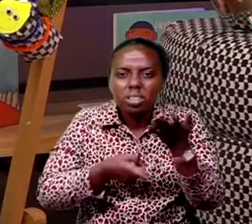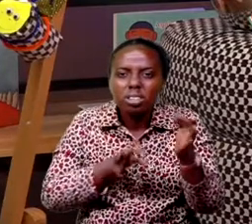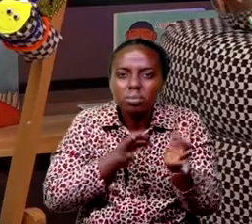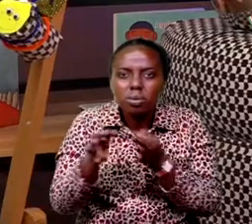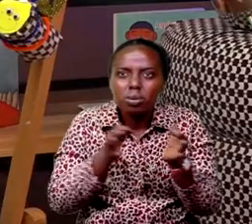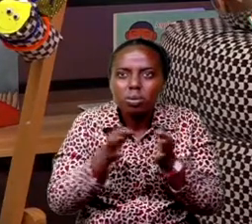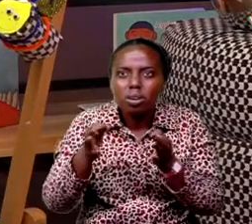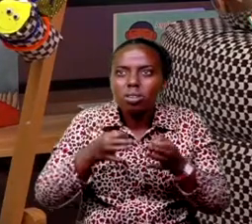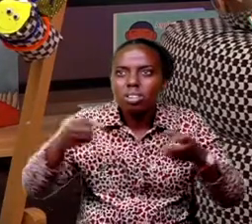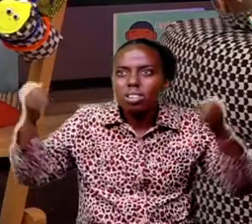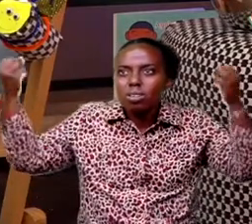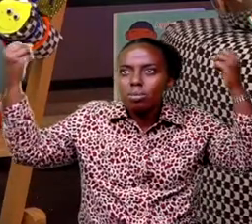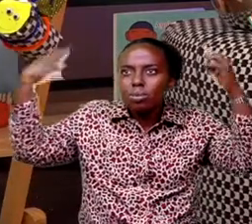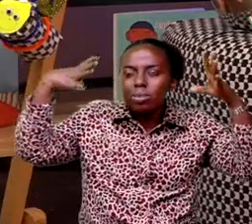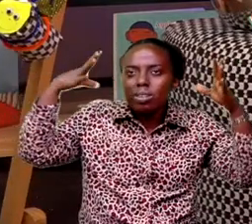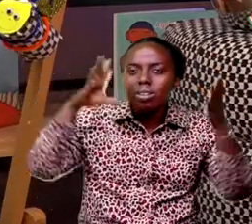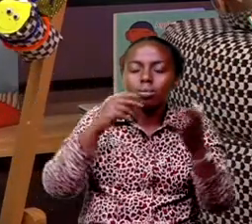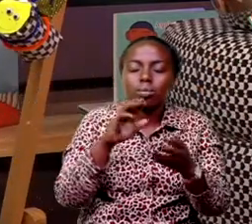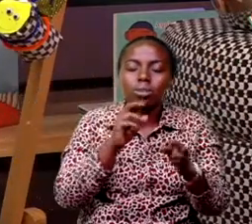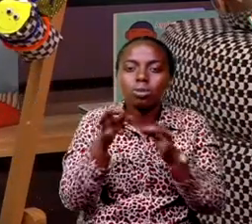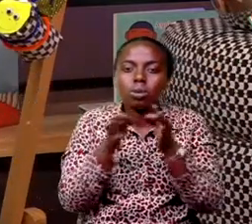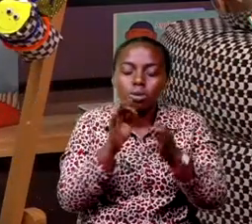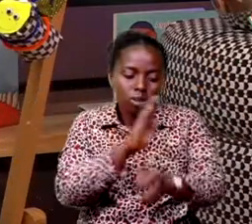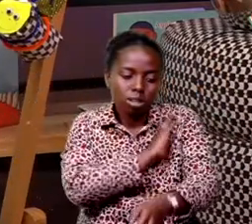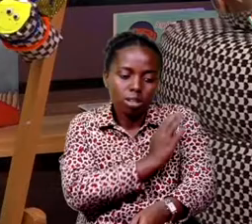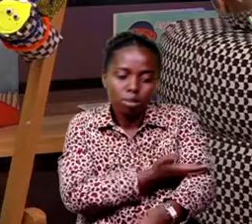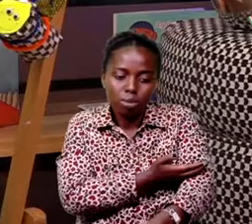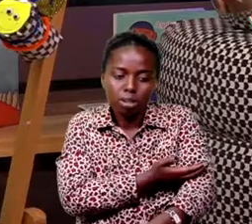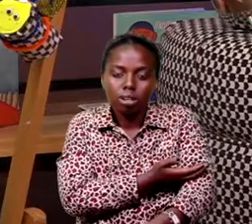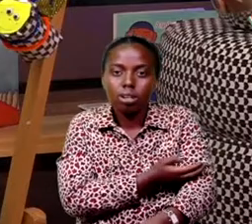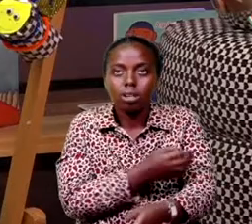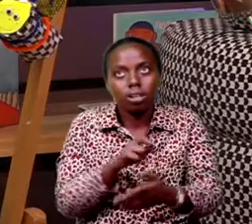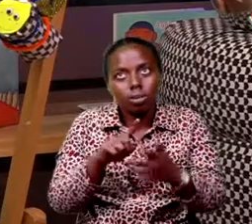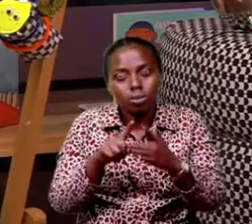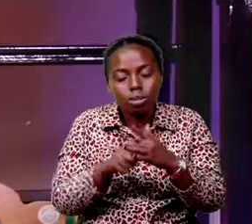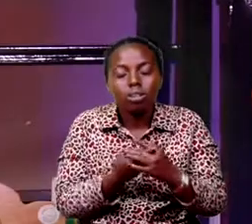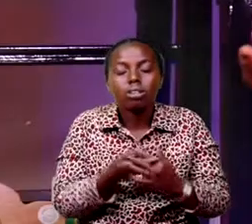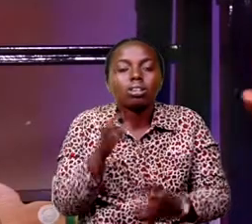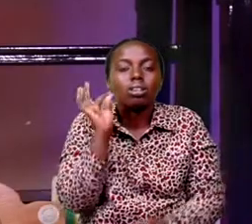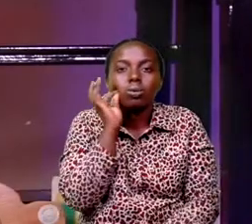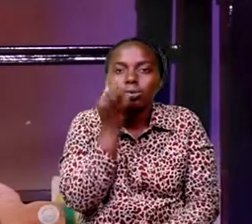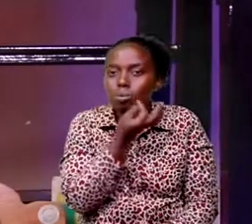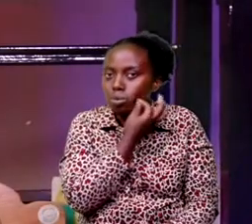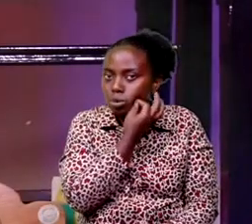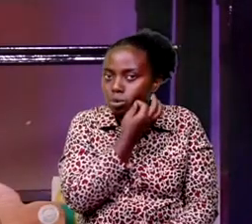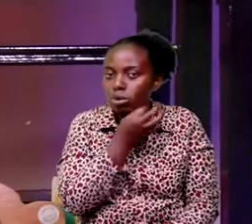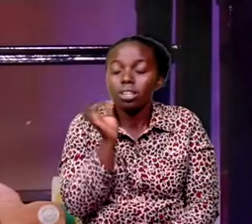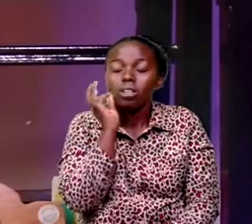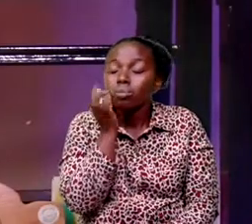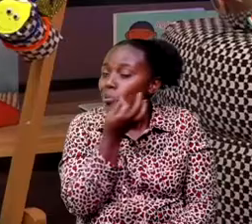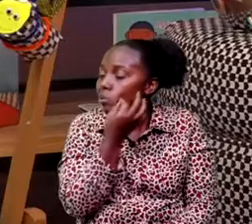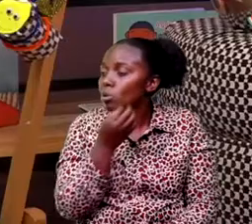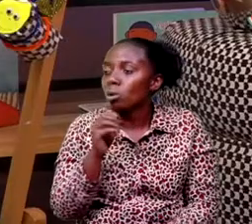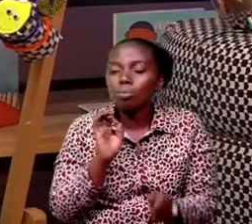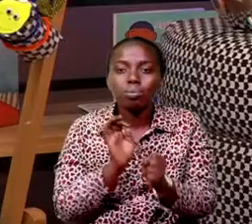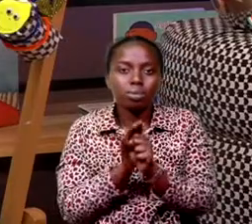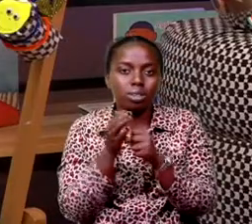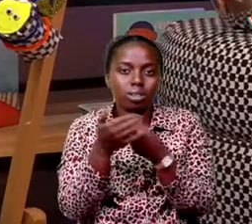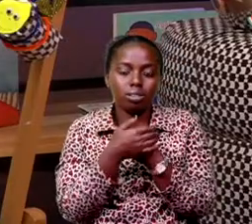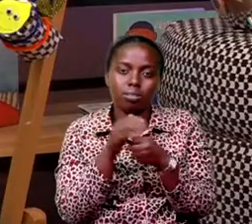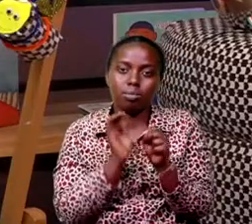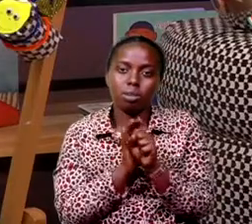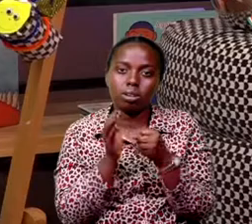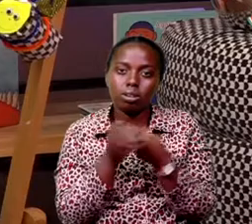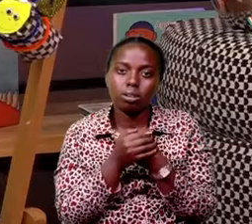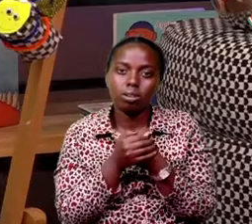mbasobanurira imirasire, mbasobanurire n'imbaraga. Reka duhere ku mbuto. Imbuto ni ikimera.